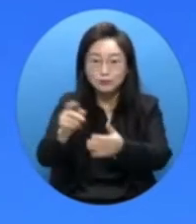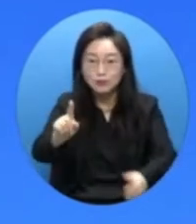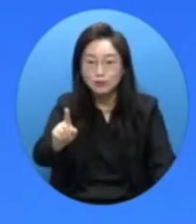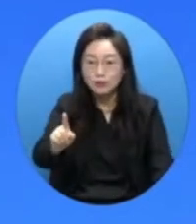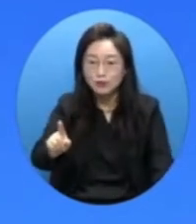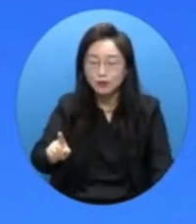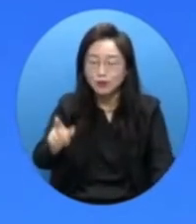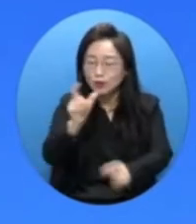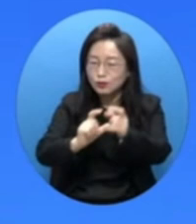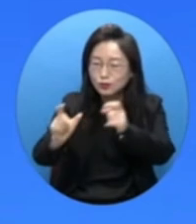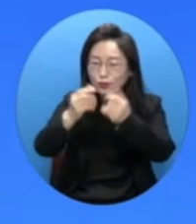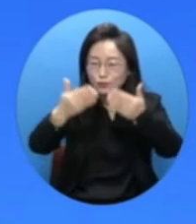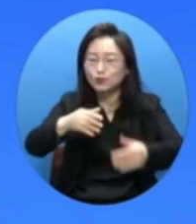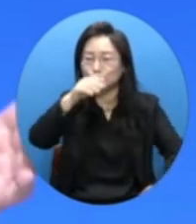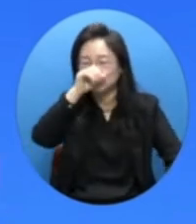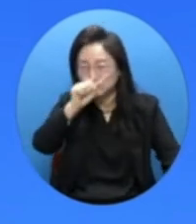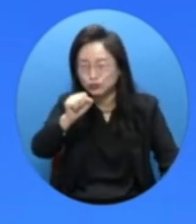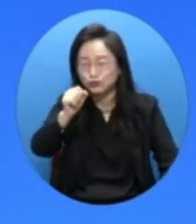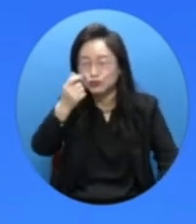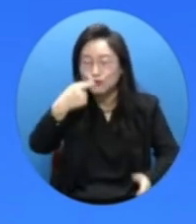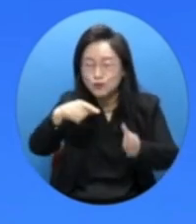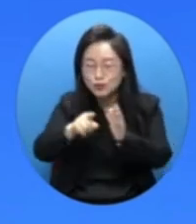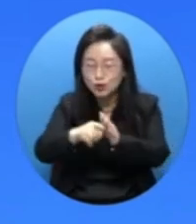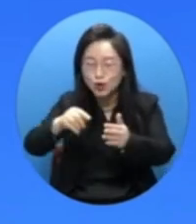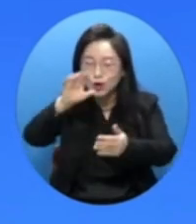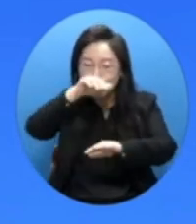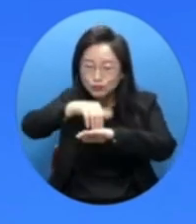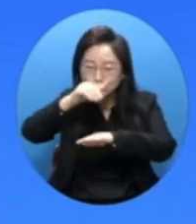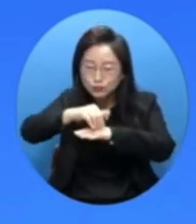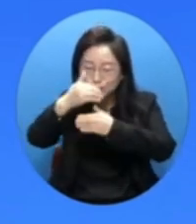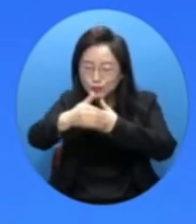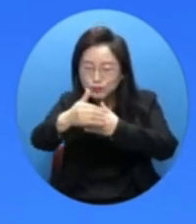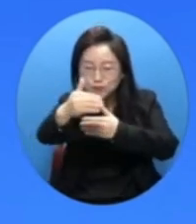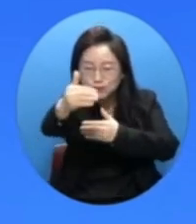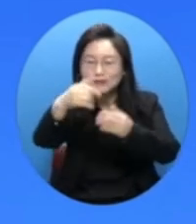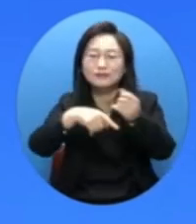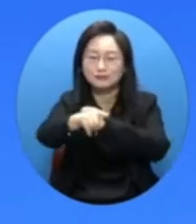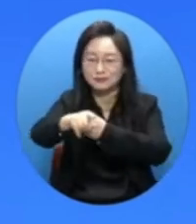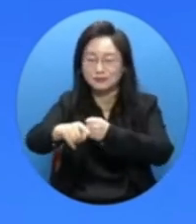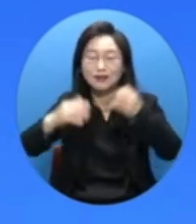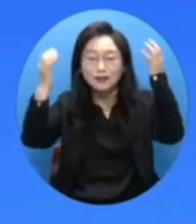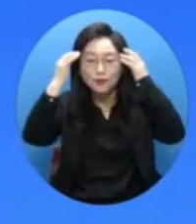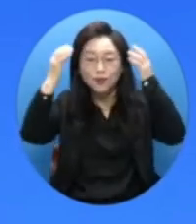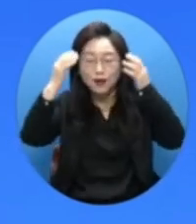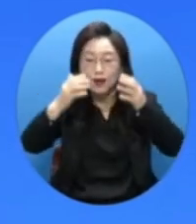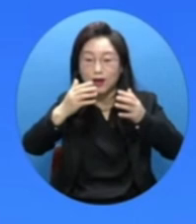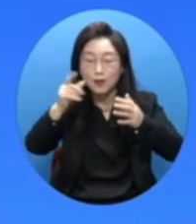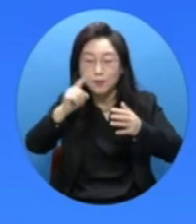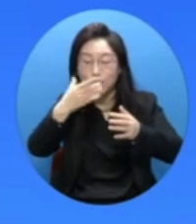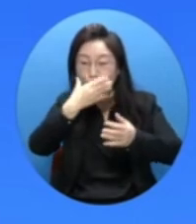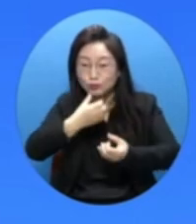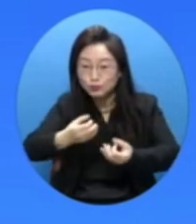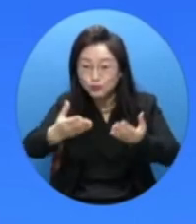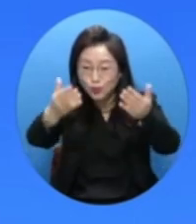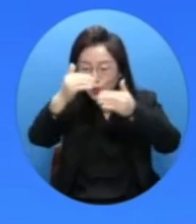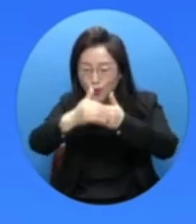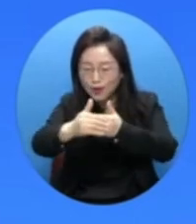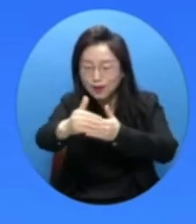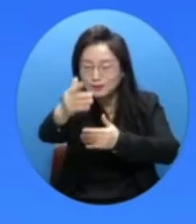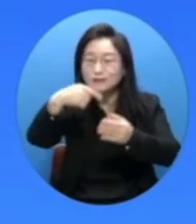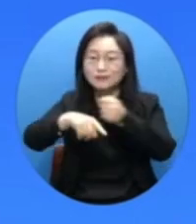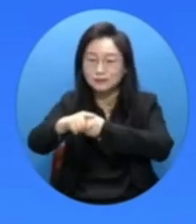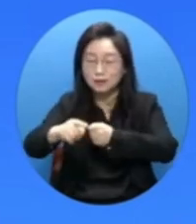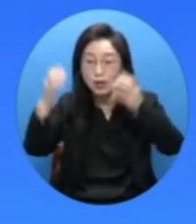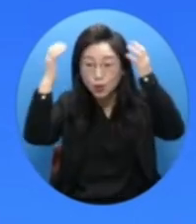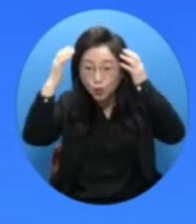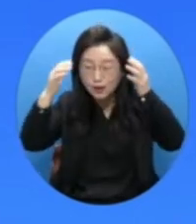더 좋은 것을 주시기 위한 훈련에 도구이고 과정에 불과한 것입니다 권한은 축복의 도보이고 축복의 과정이지 고난으로써